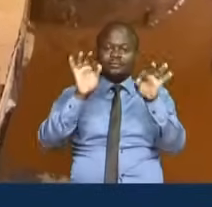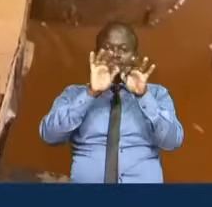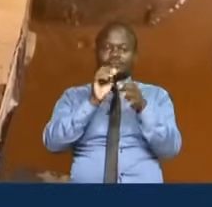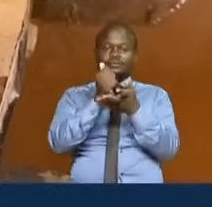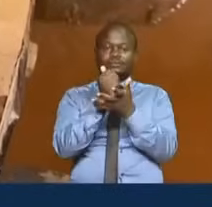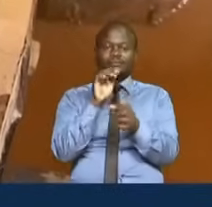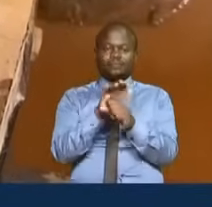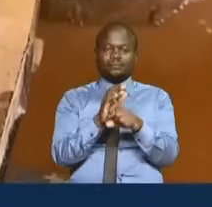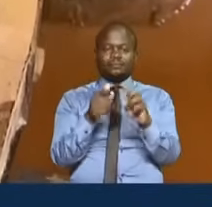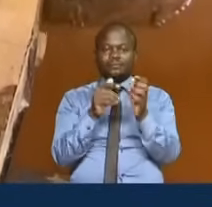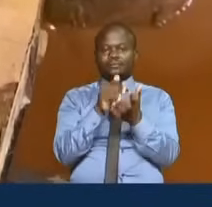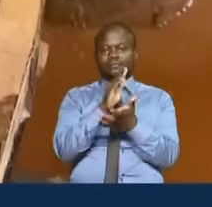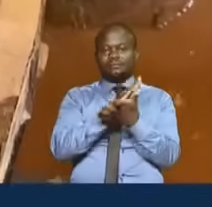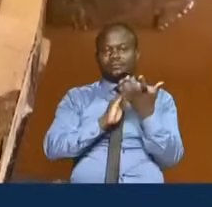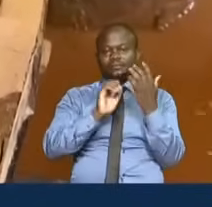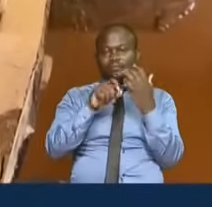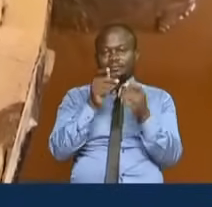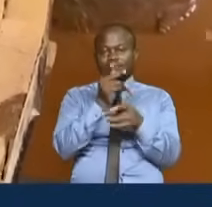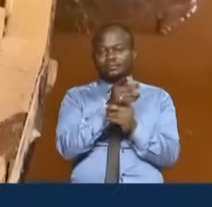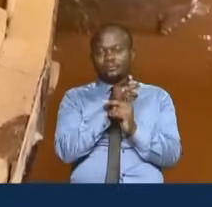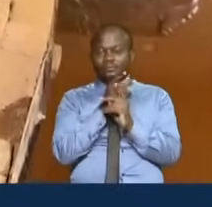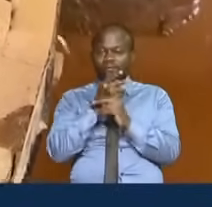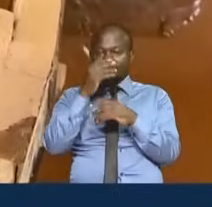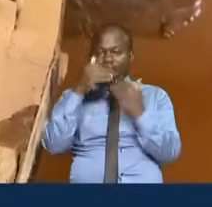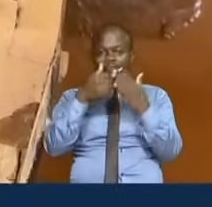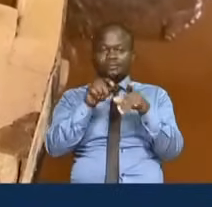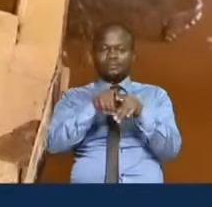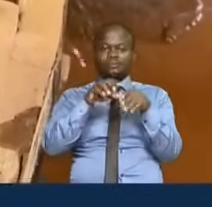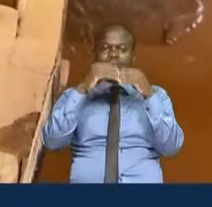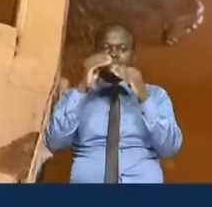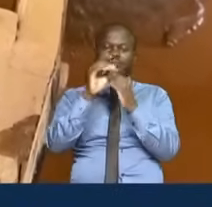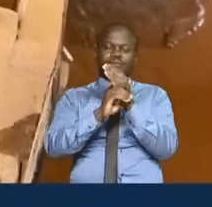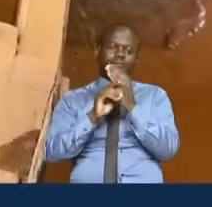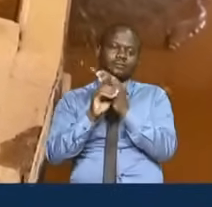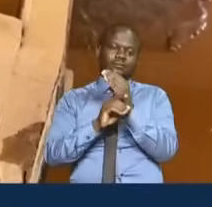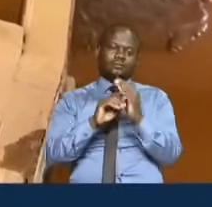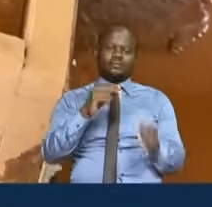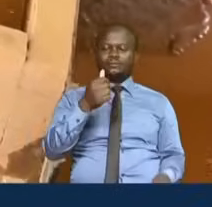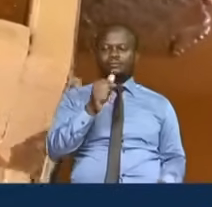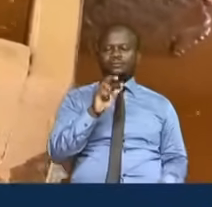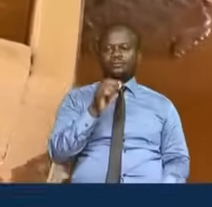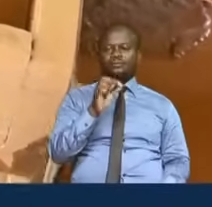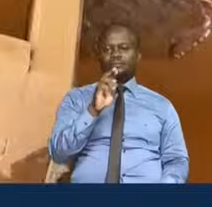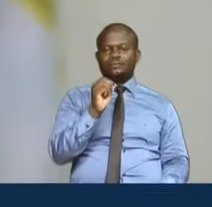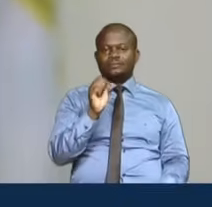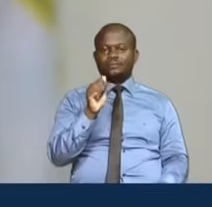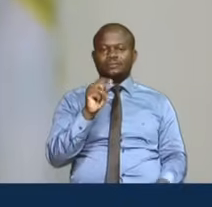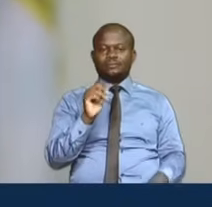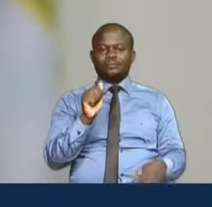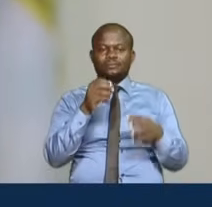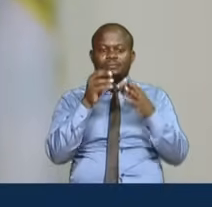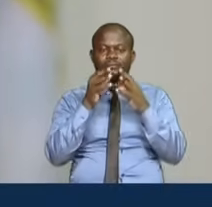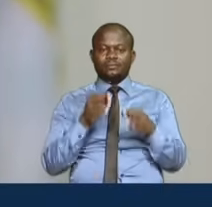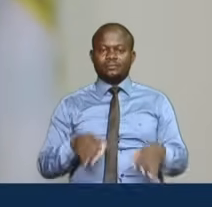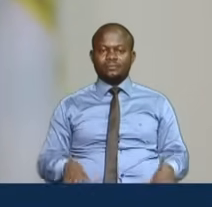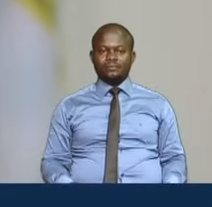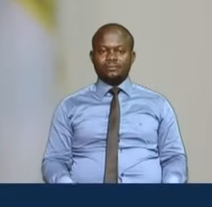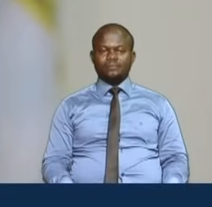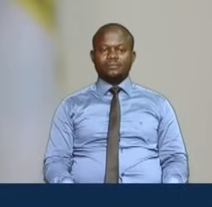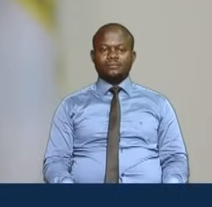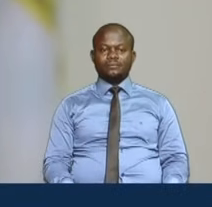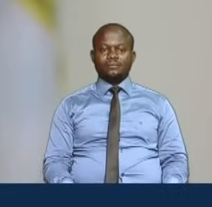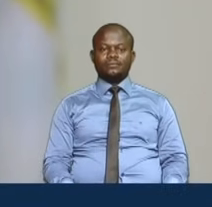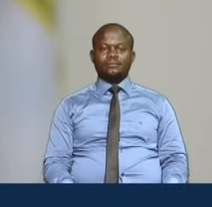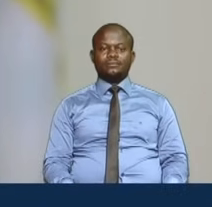Ruhango hari ibigomba kwitabwaho nk'uko umuyobozi w'aka karere Harerimana Valens abigarukaho ariko kandi